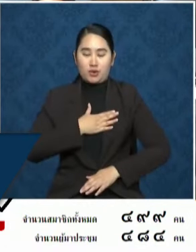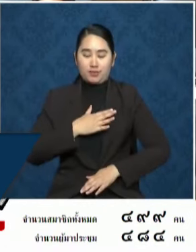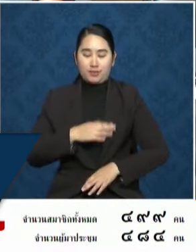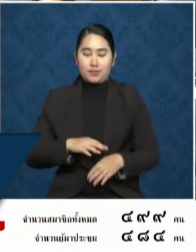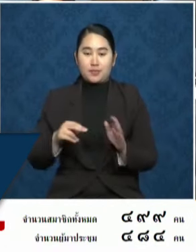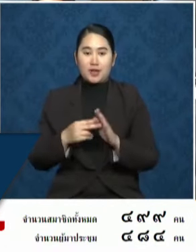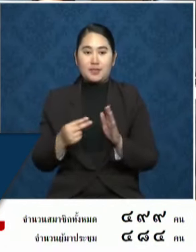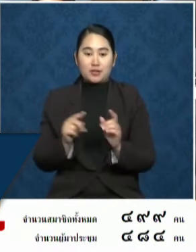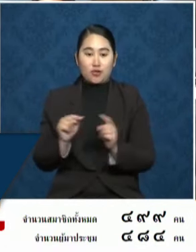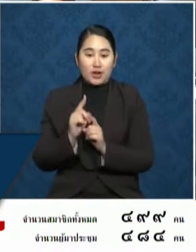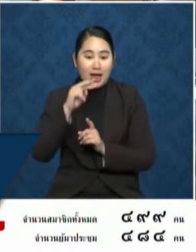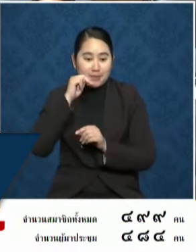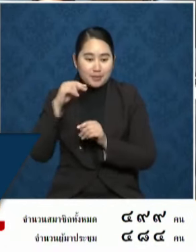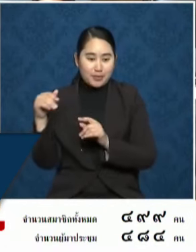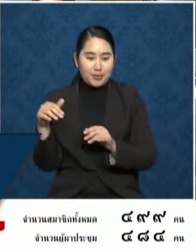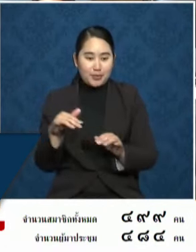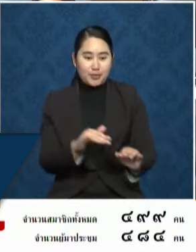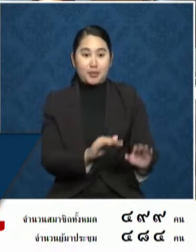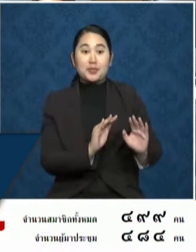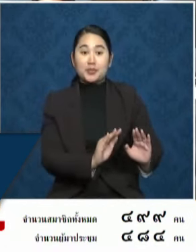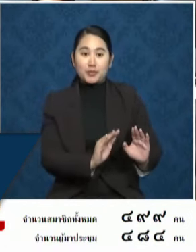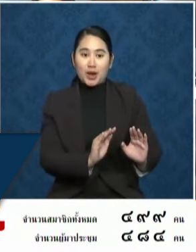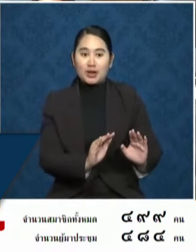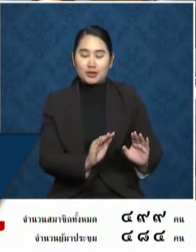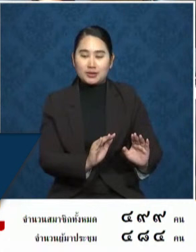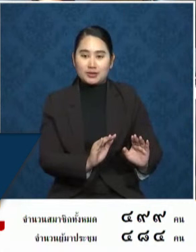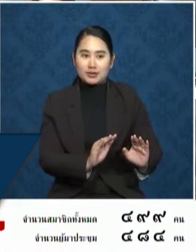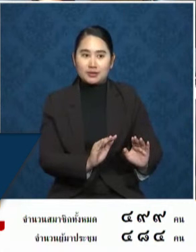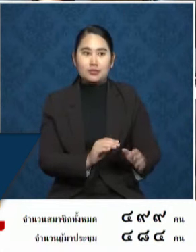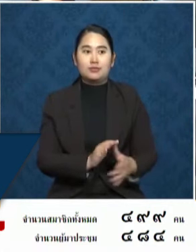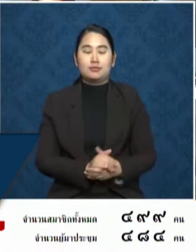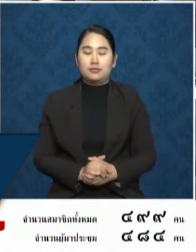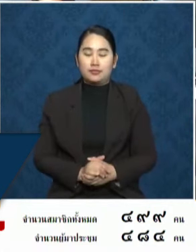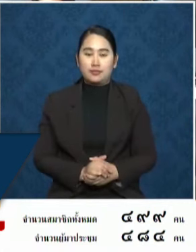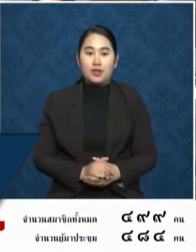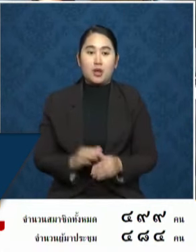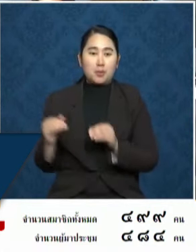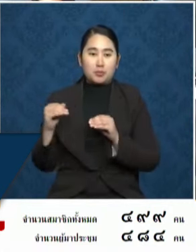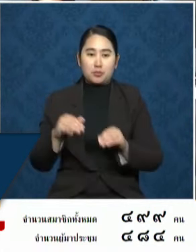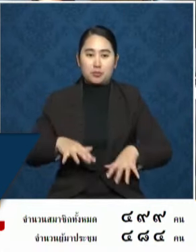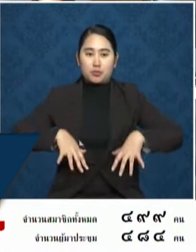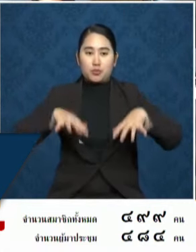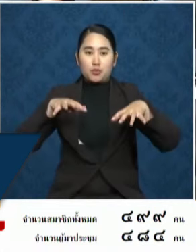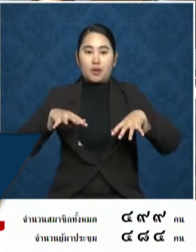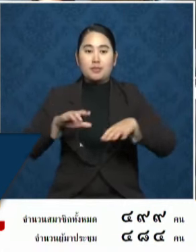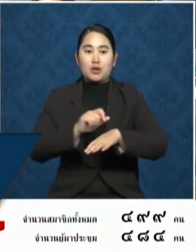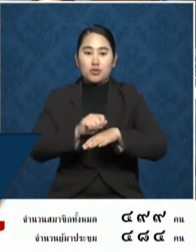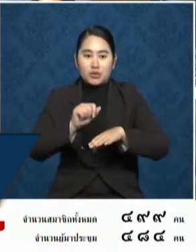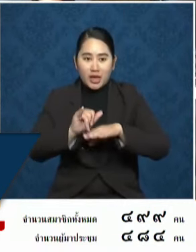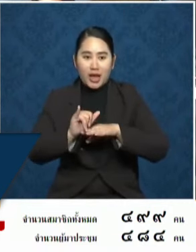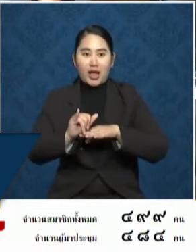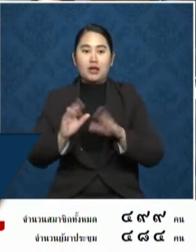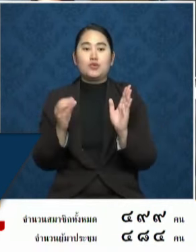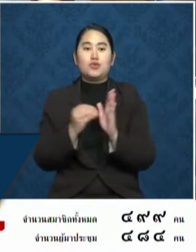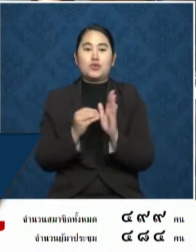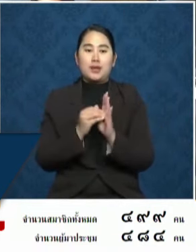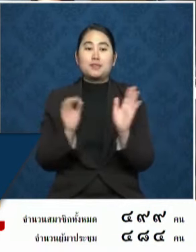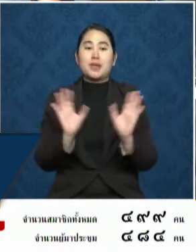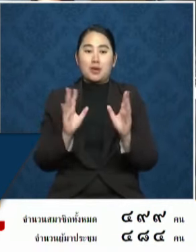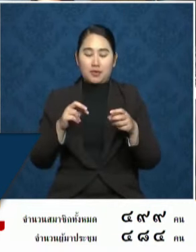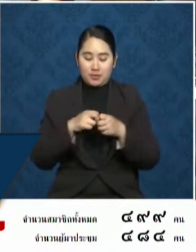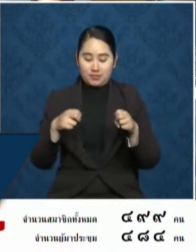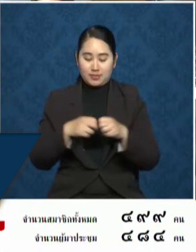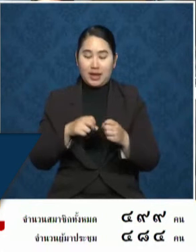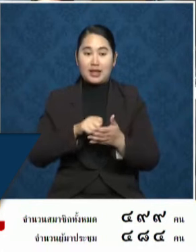ครับเป็นแก้มลิงรับน้ำครับเพื่อไม่ให้ทลักเข้าเมืองหลวงครับก่อนที่จะไหลไปอยุธยาครับและก่อนที่ท่านจะแก้